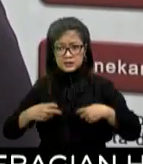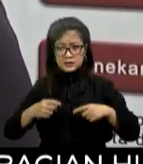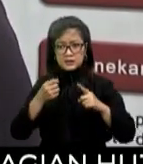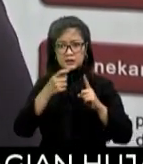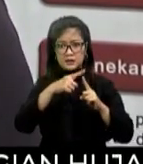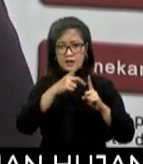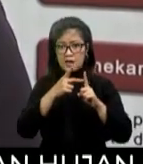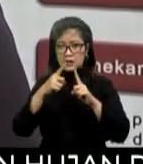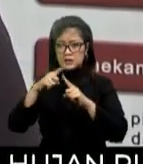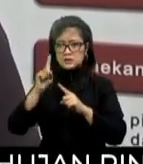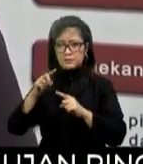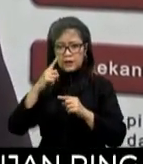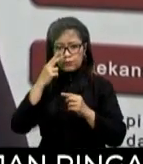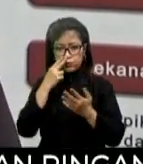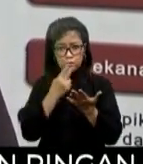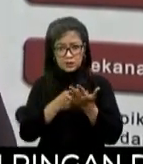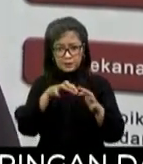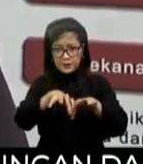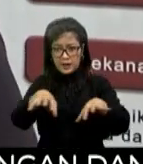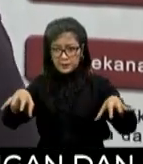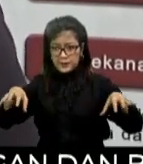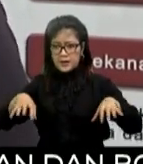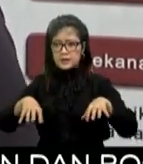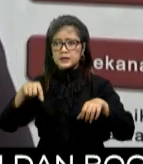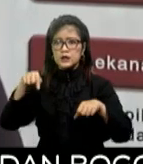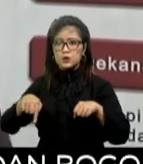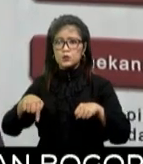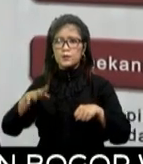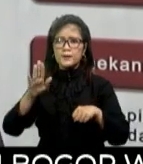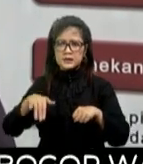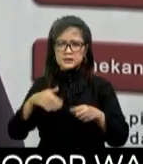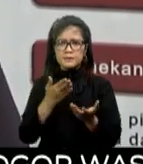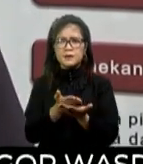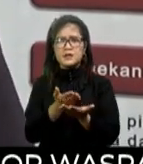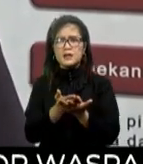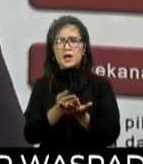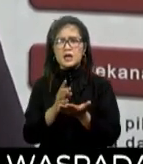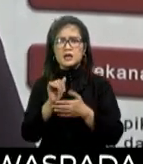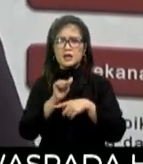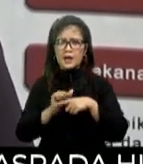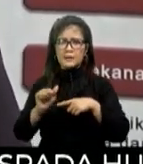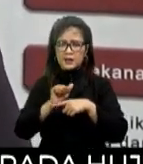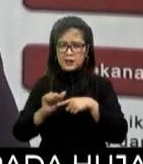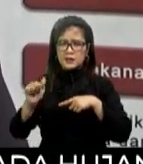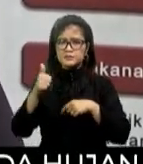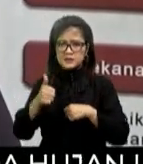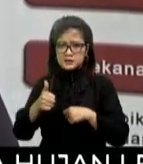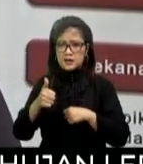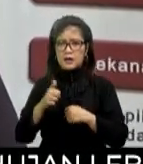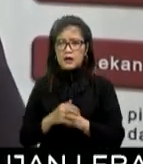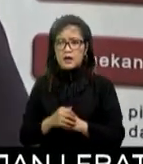kan artinya bisa diakomodir bahwa dia bisa dihabisi pengasih dan alhamdulillah juga sudah disetujui